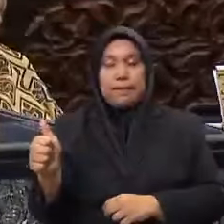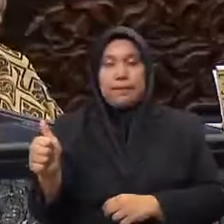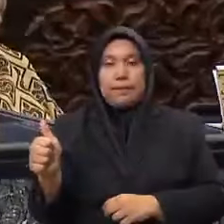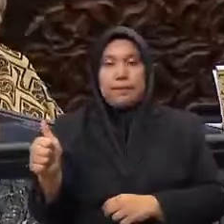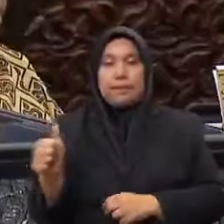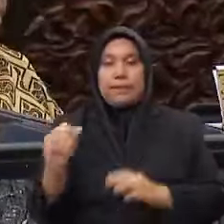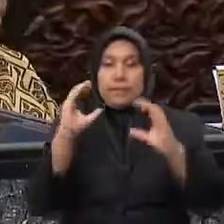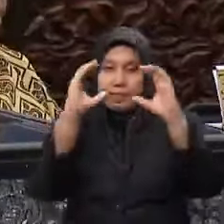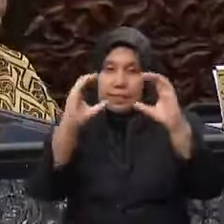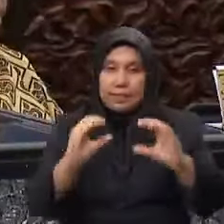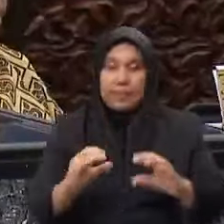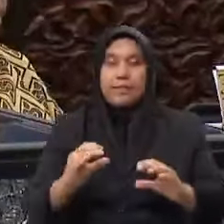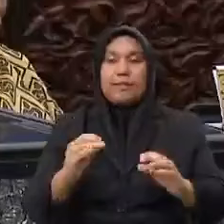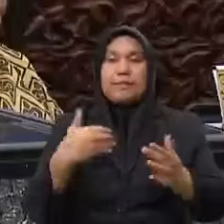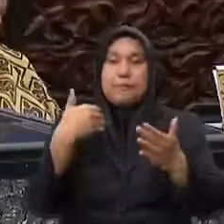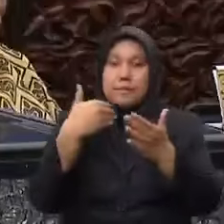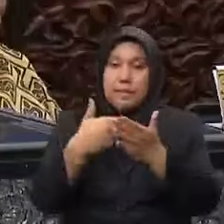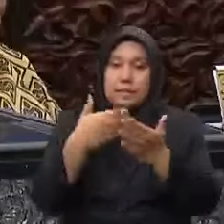pendekatan ekonomi.